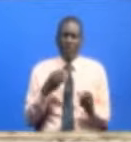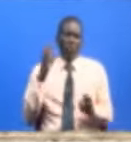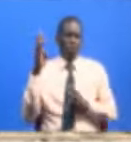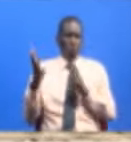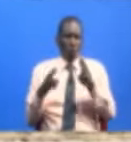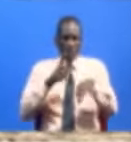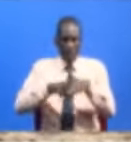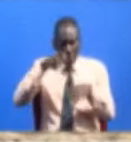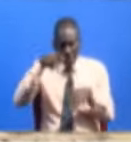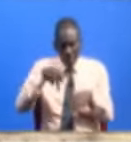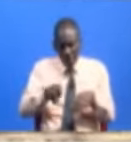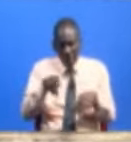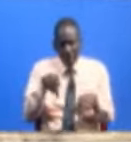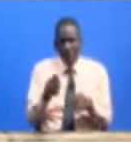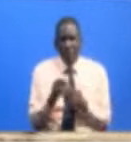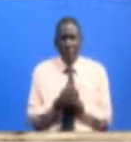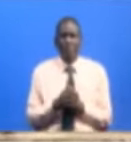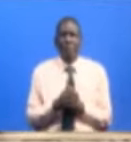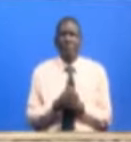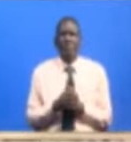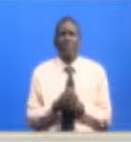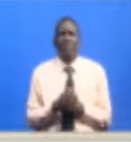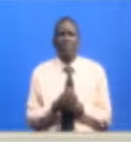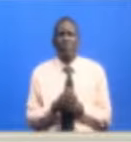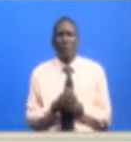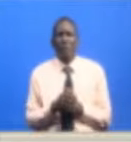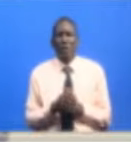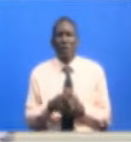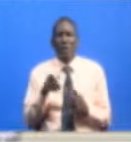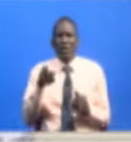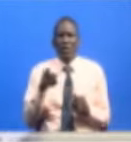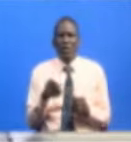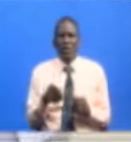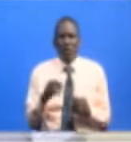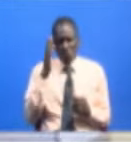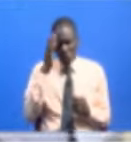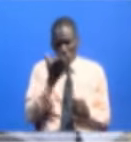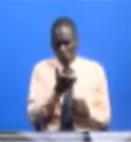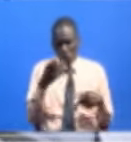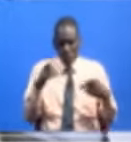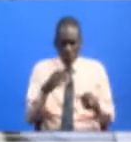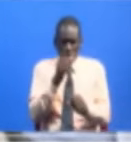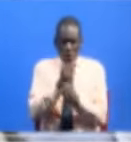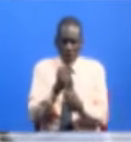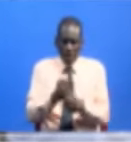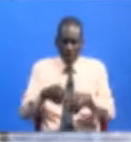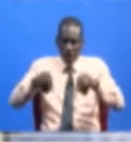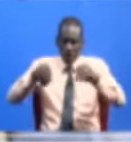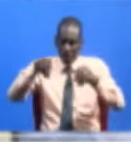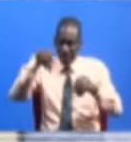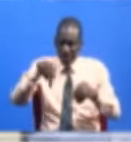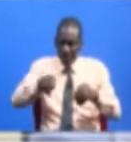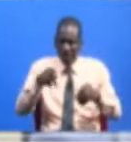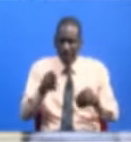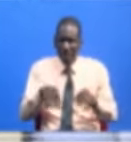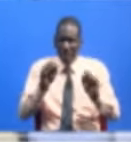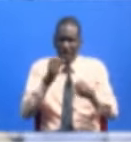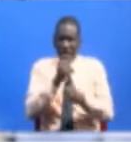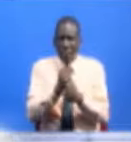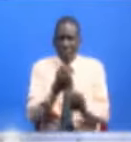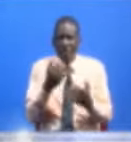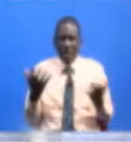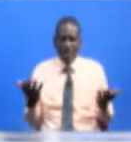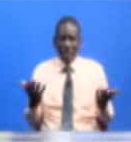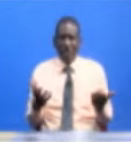ya kupanda atanunua any kind, na unajua hao watengenezaji wa fertilizer they can make any, sababu